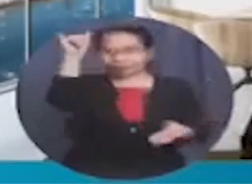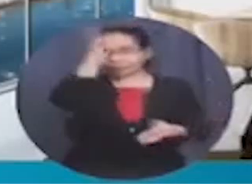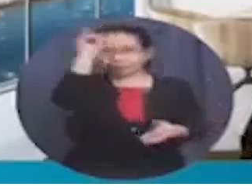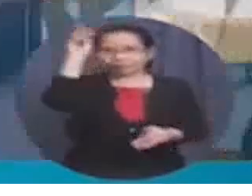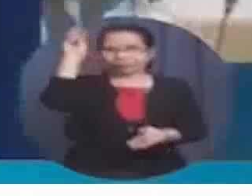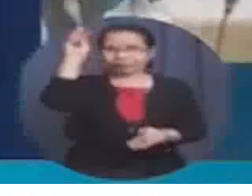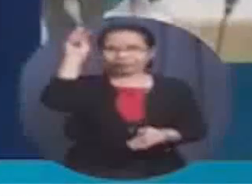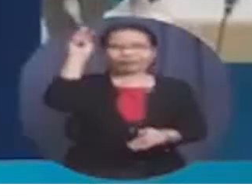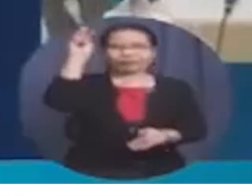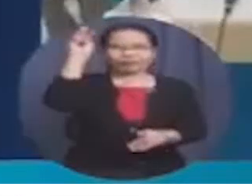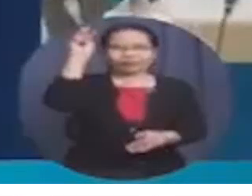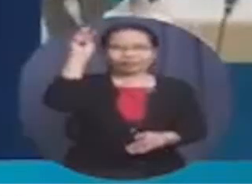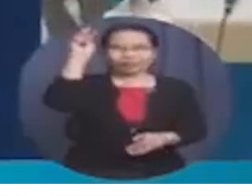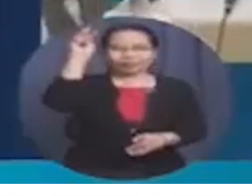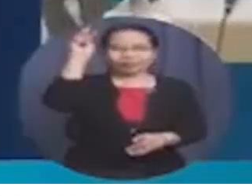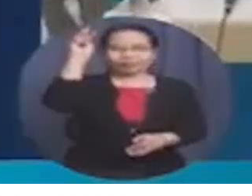katarantaduhan niya na